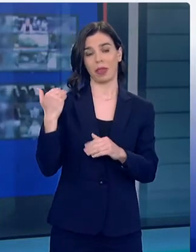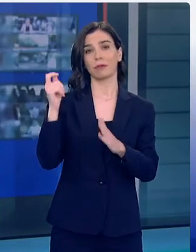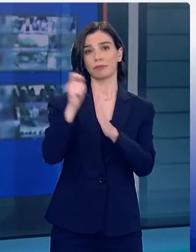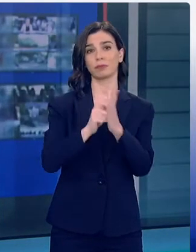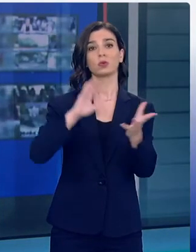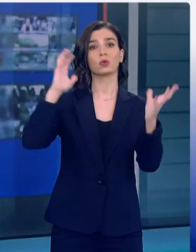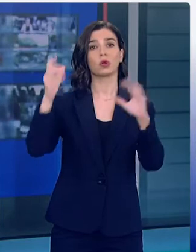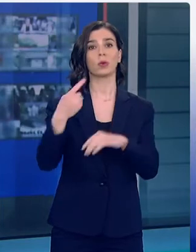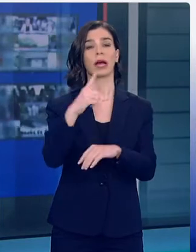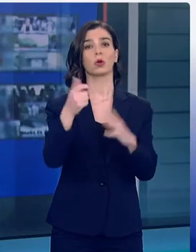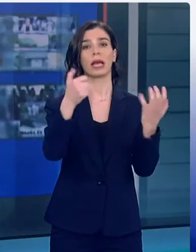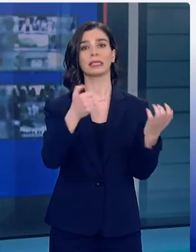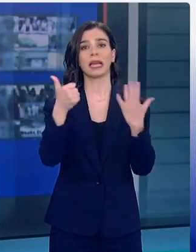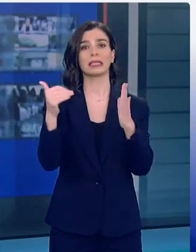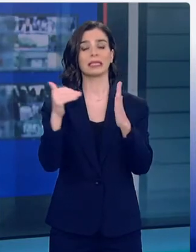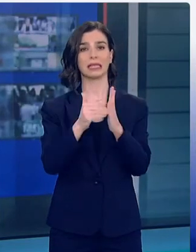καταγραφεί παγκοσμίως